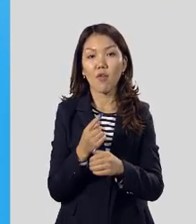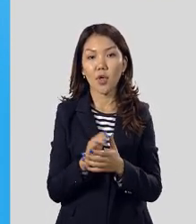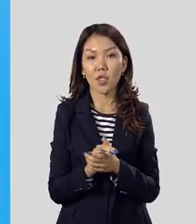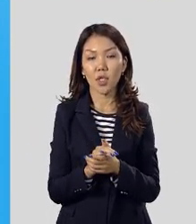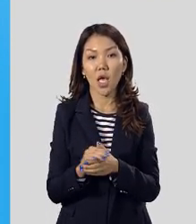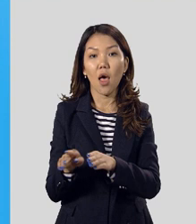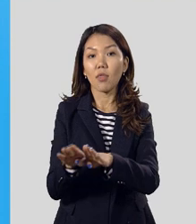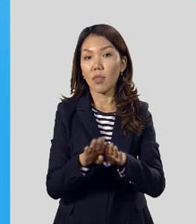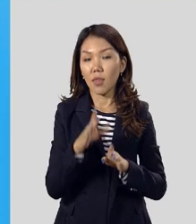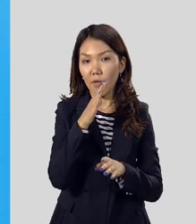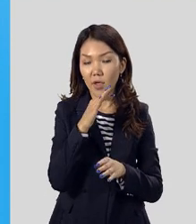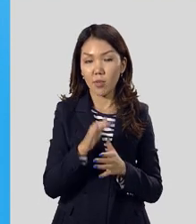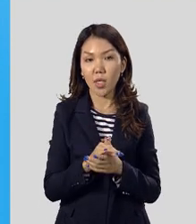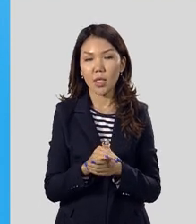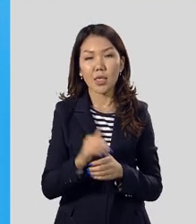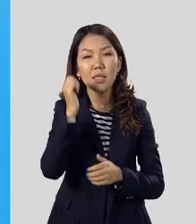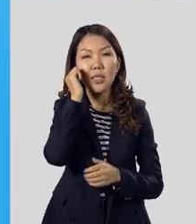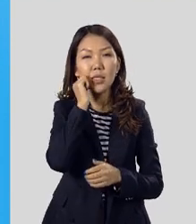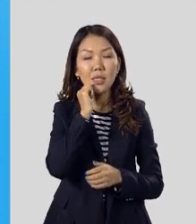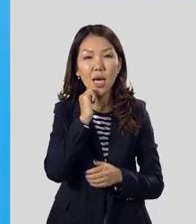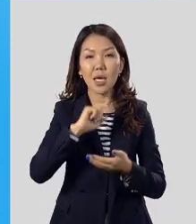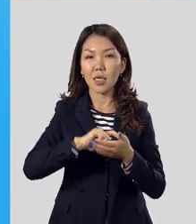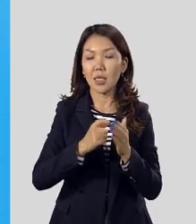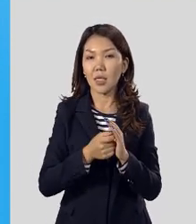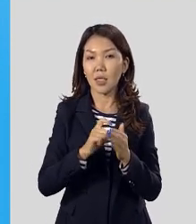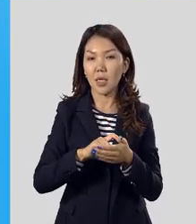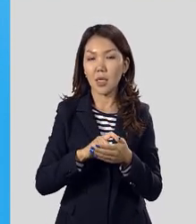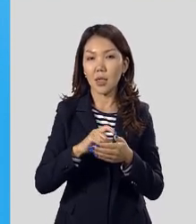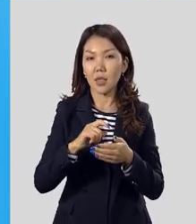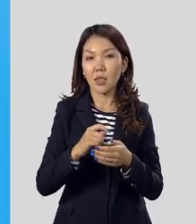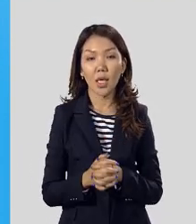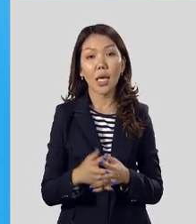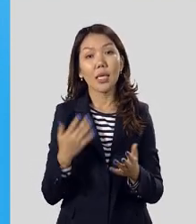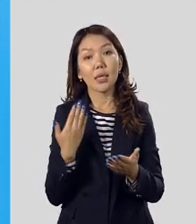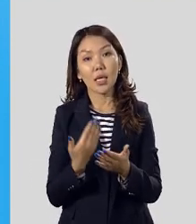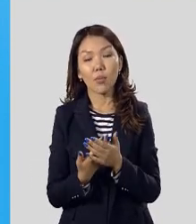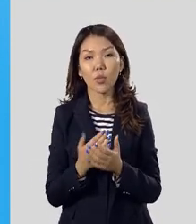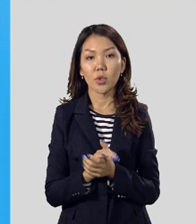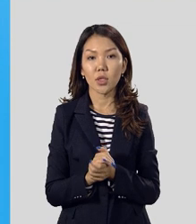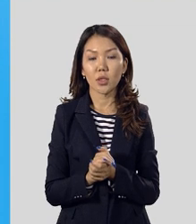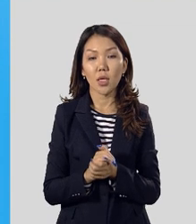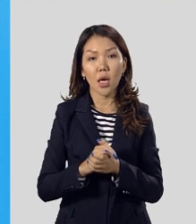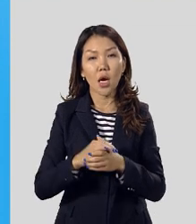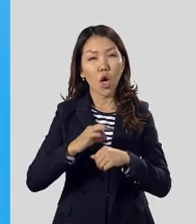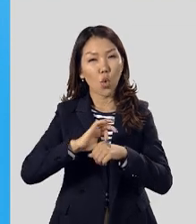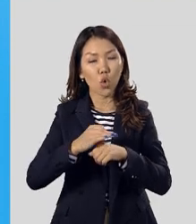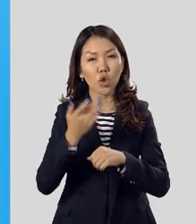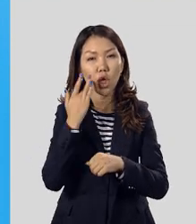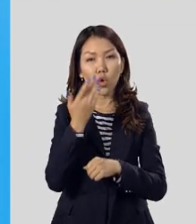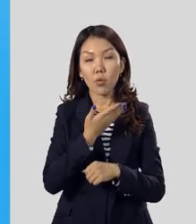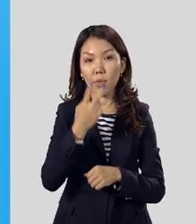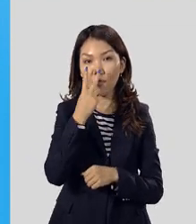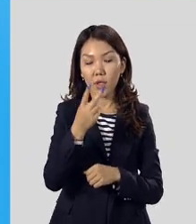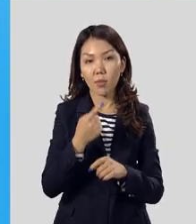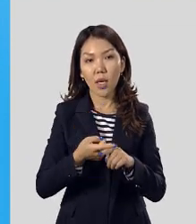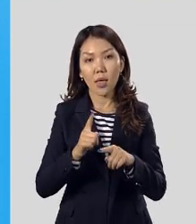старые клетки кожи поднимаются на поверхность и погибая. Таким образом, та кожа, которую мы видим,